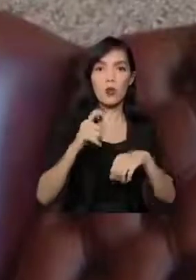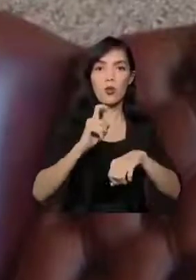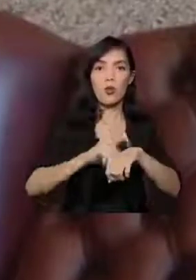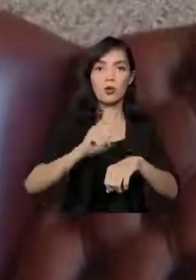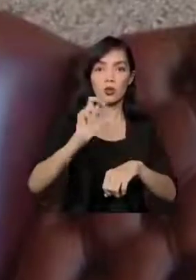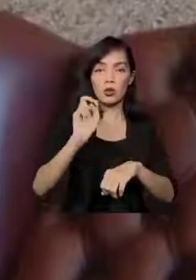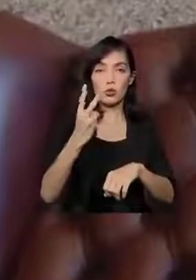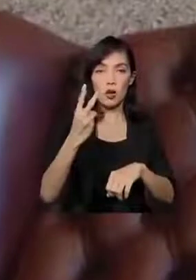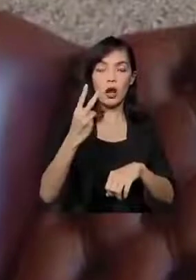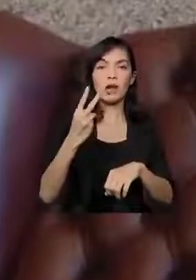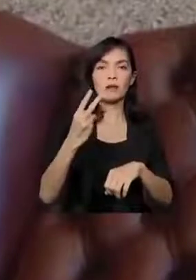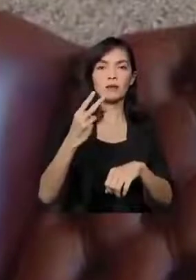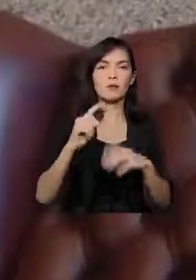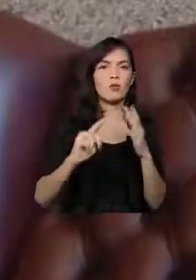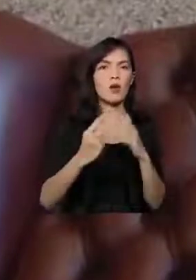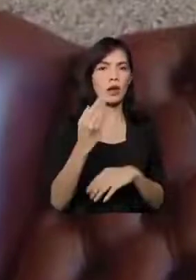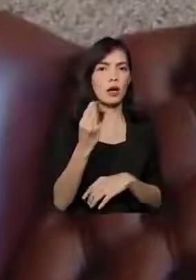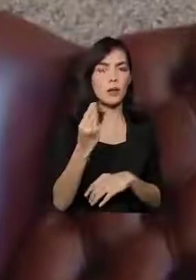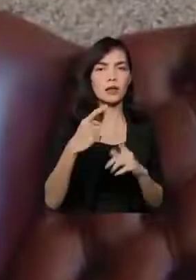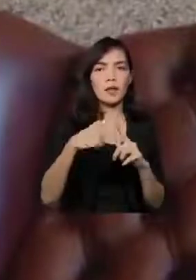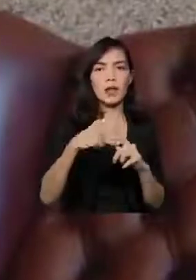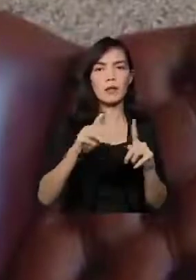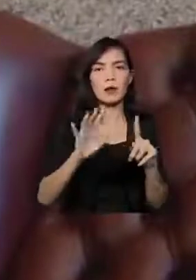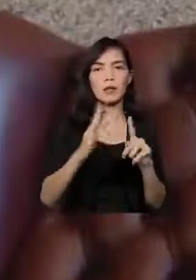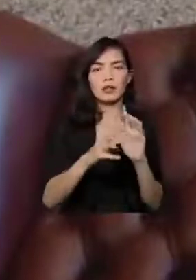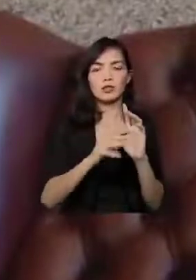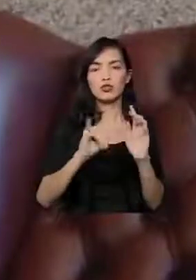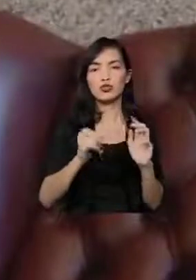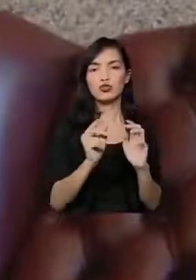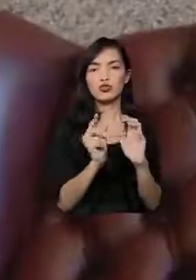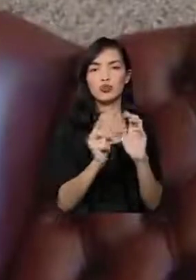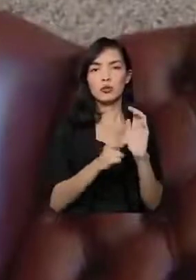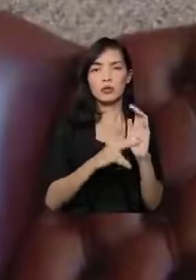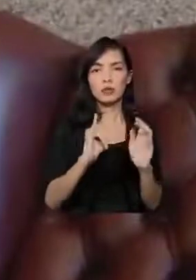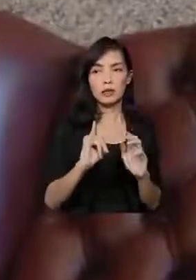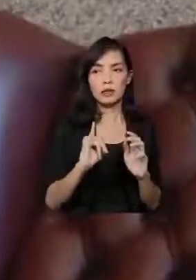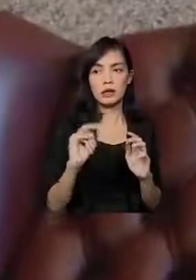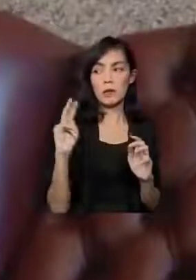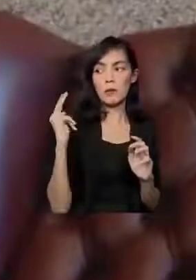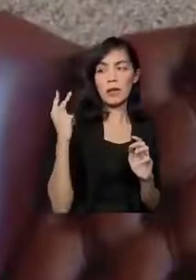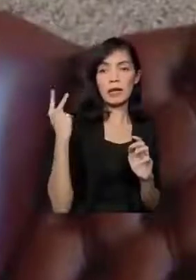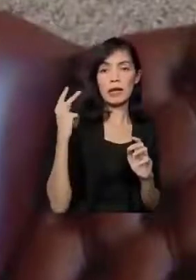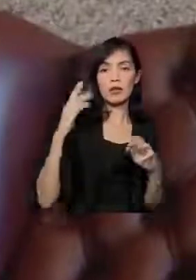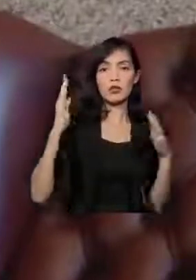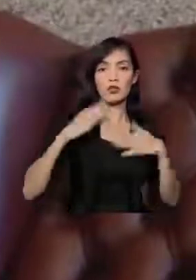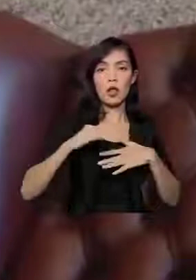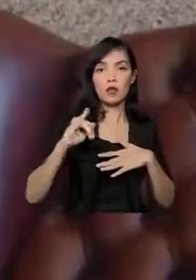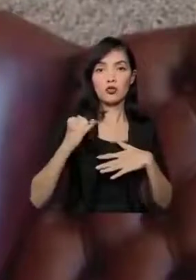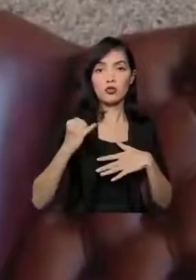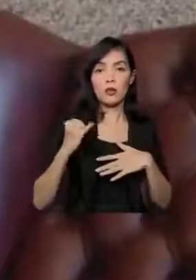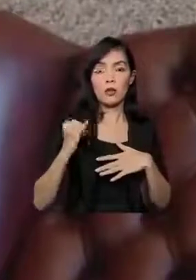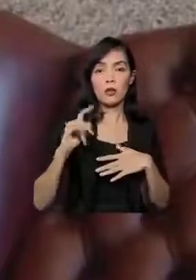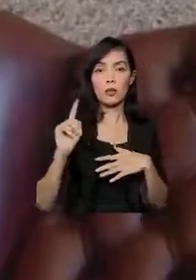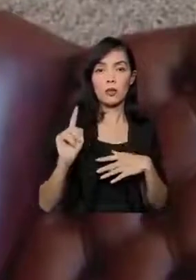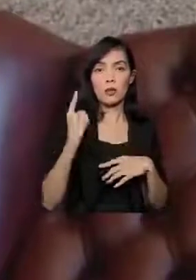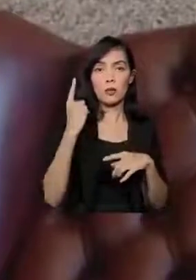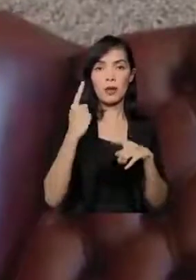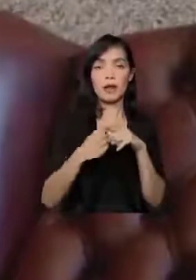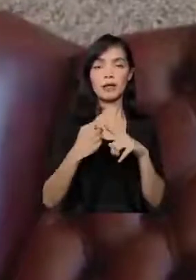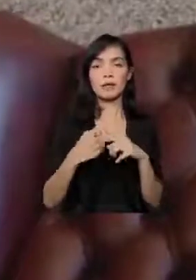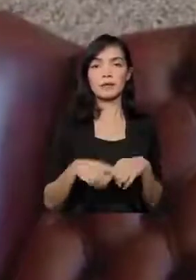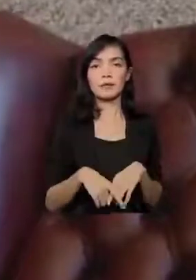kedua itu dimulai pada tanggal 15juni baru kemarin itu Jumat salat Jumat yang pertama kalinya